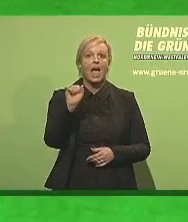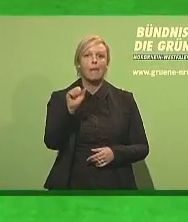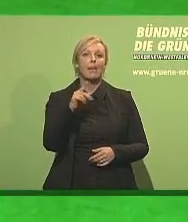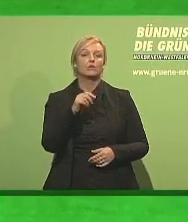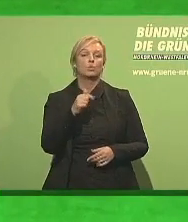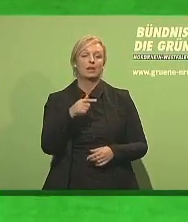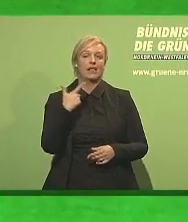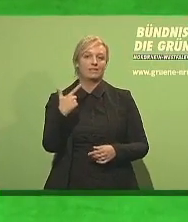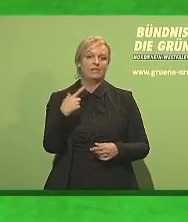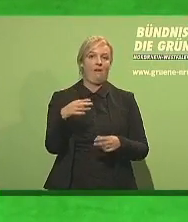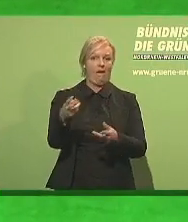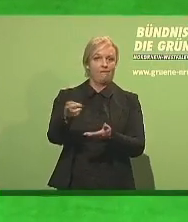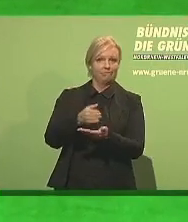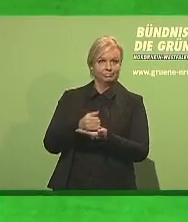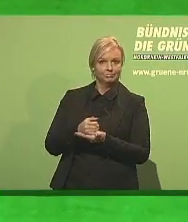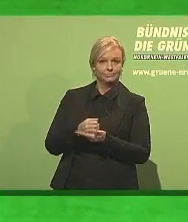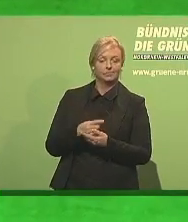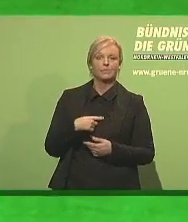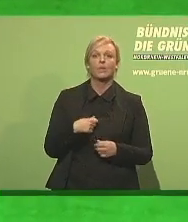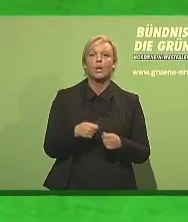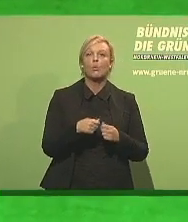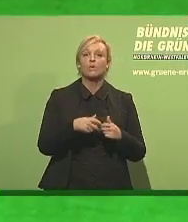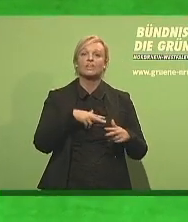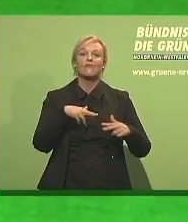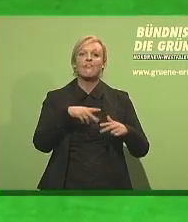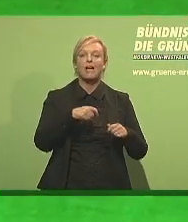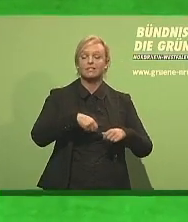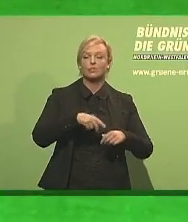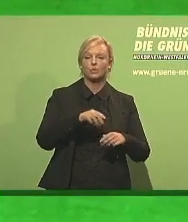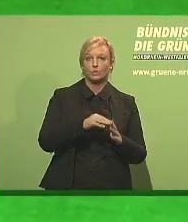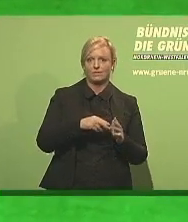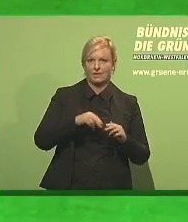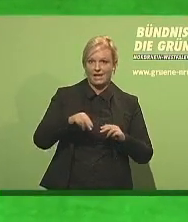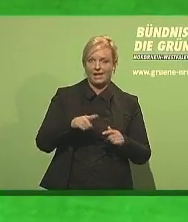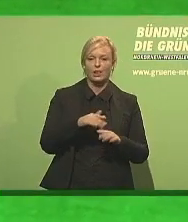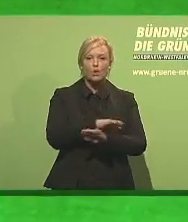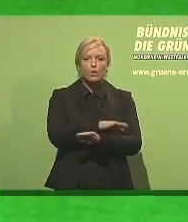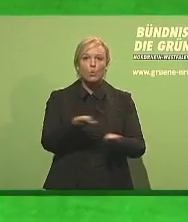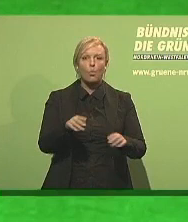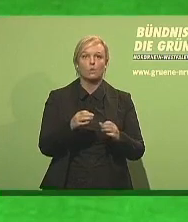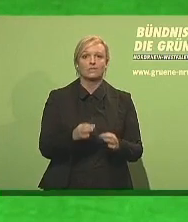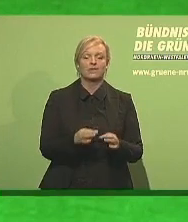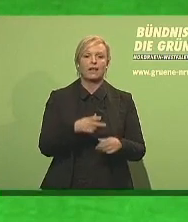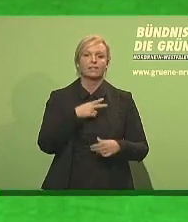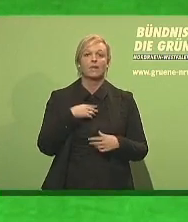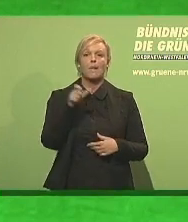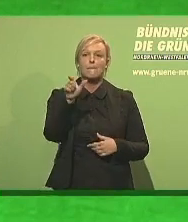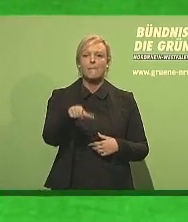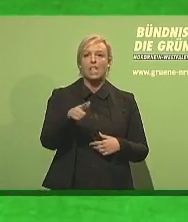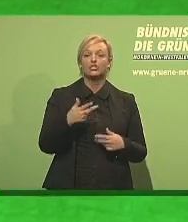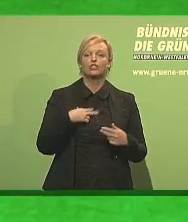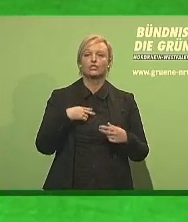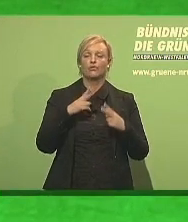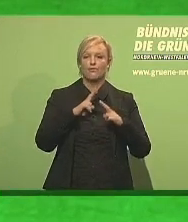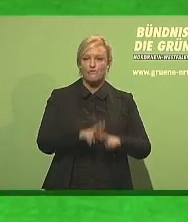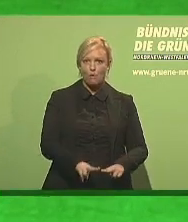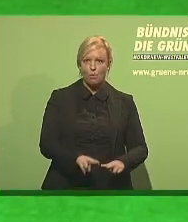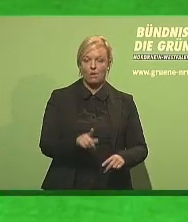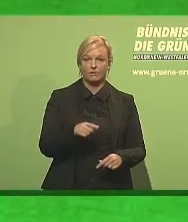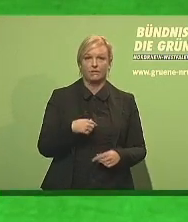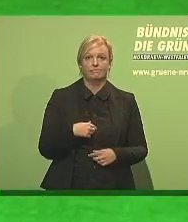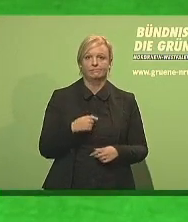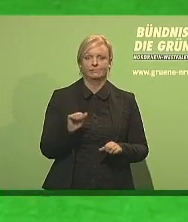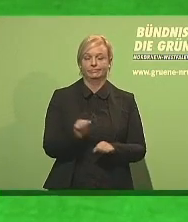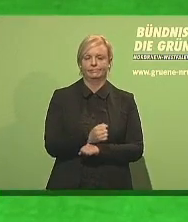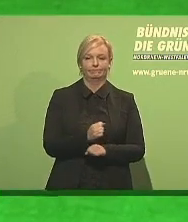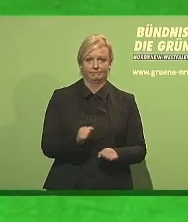das Bundesverfassungsgericht im Februar 2010 den Grundsatz der Menschenwürde für unverfügbar erklärt hatte und